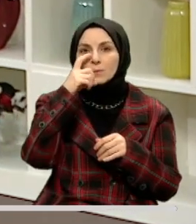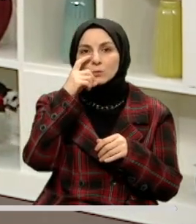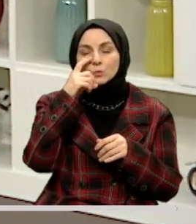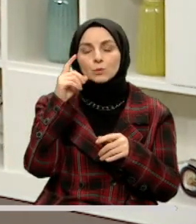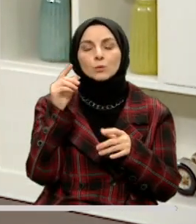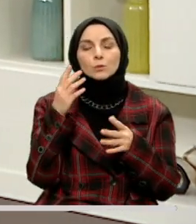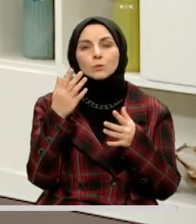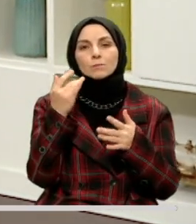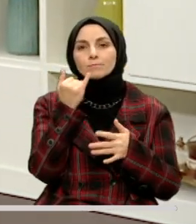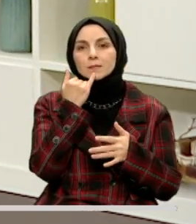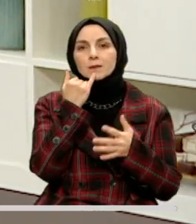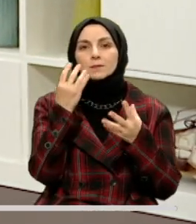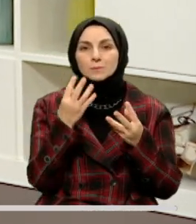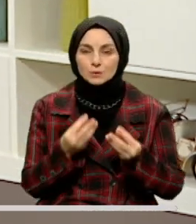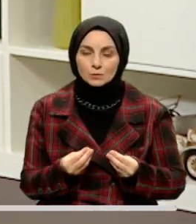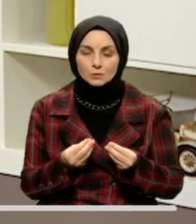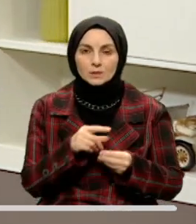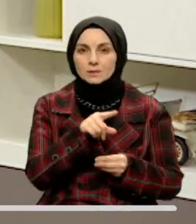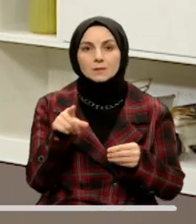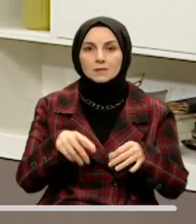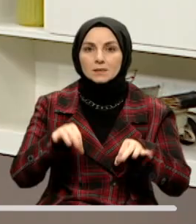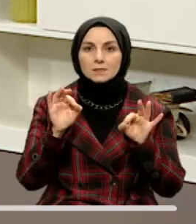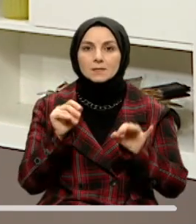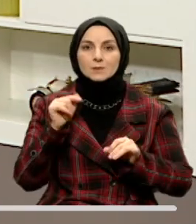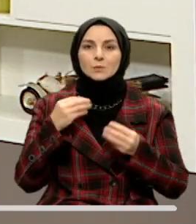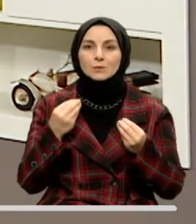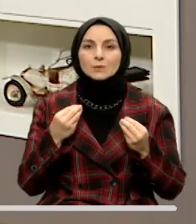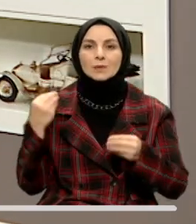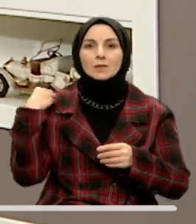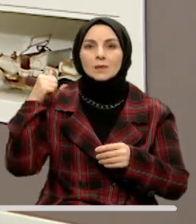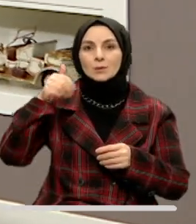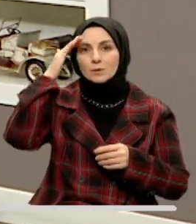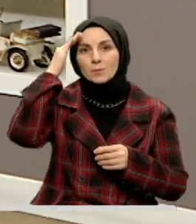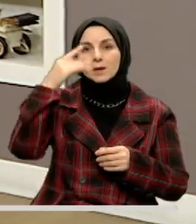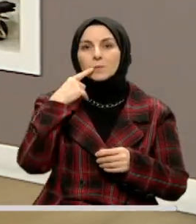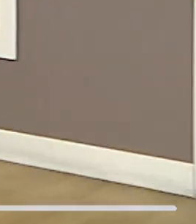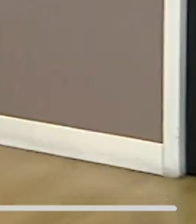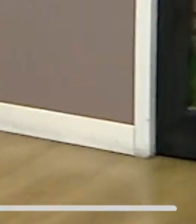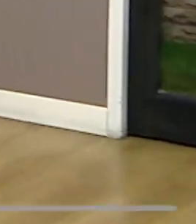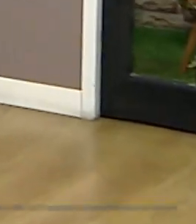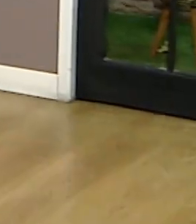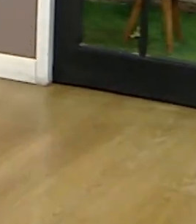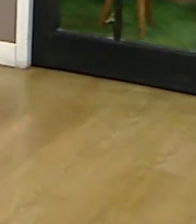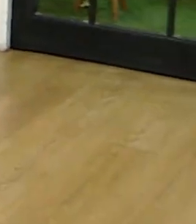istemiyorum efendim. Bizler hazırız. Siz de hazırsanız bu güzel yeni güne hep birlikte merhaba diyelim.